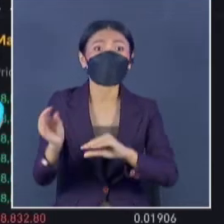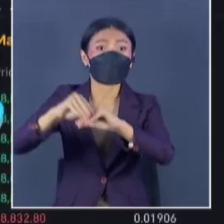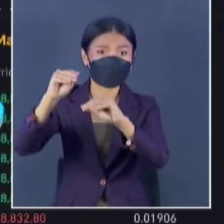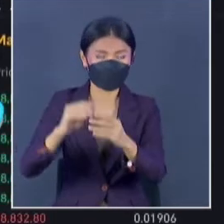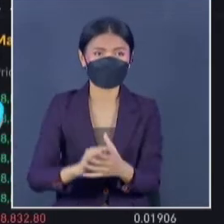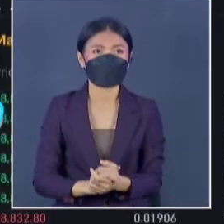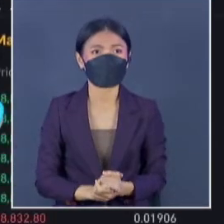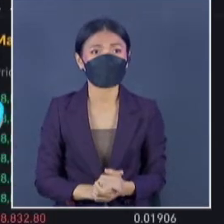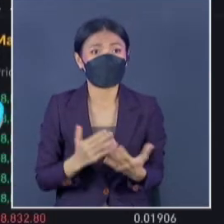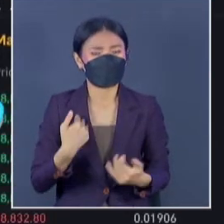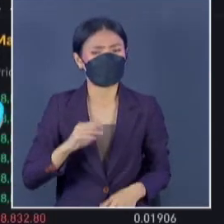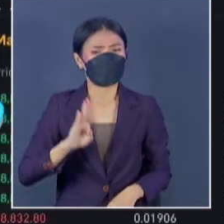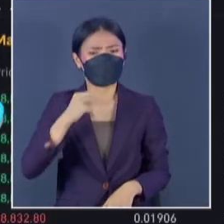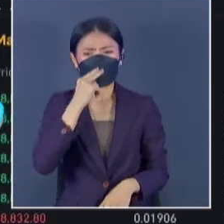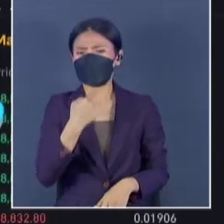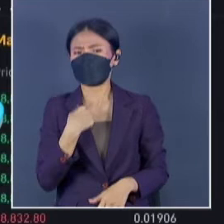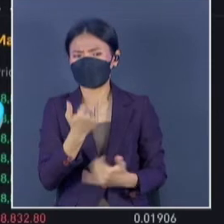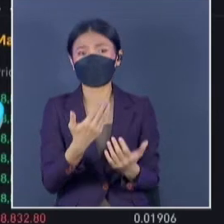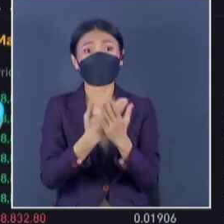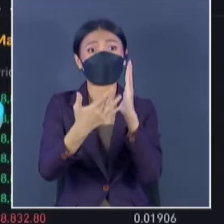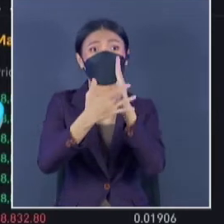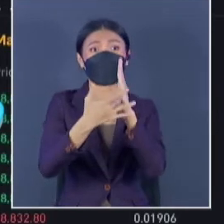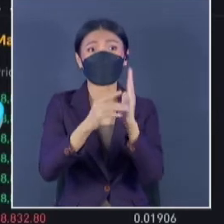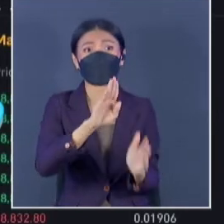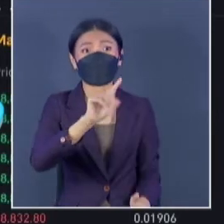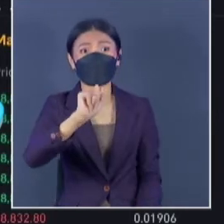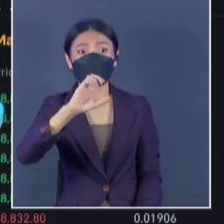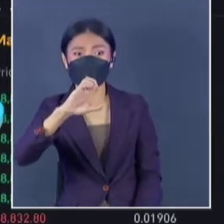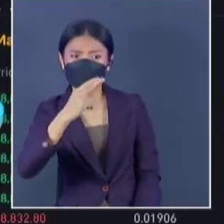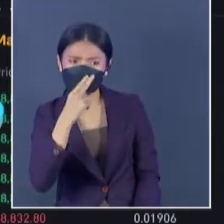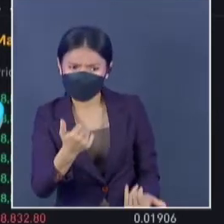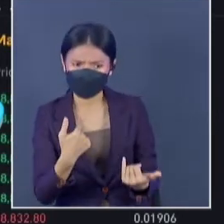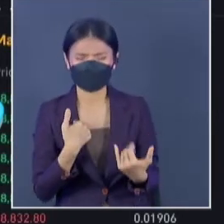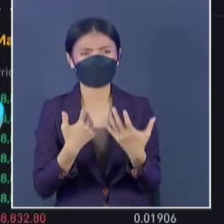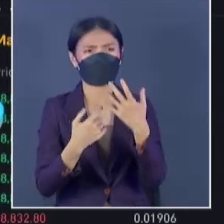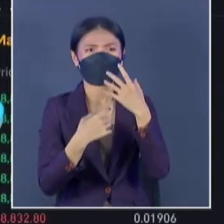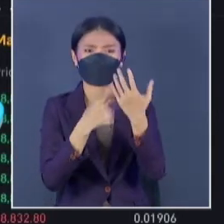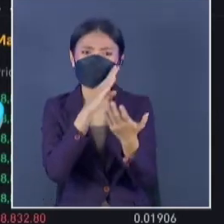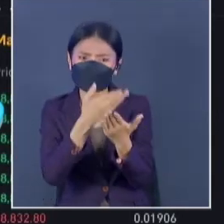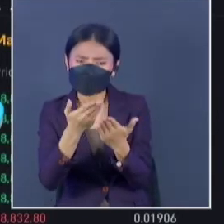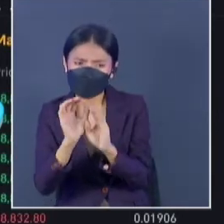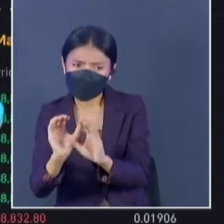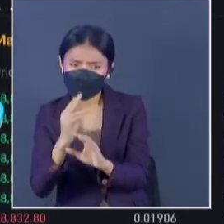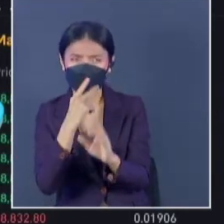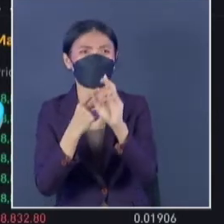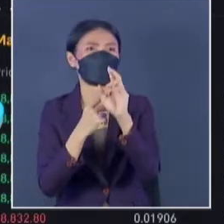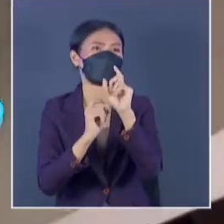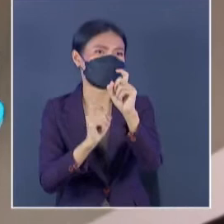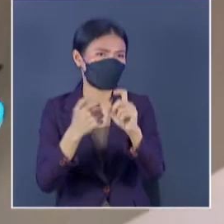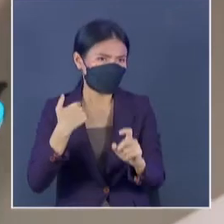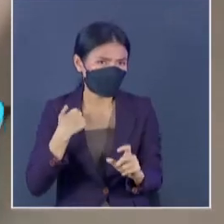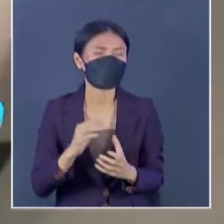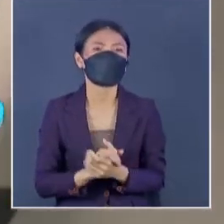ให้ความเห็นว่า Bitcoin ตอนนี้ก็กลายเป็นสินทรัพย์ที่ดูมีความเสี่ยงมากขึ้นจากความเคลื่อนไหวหลายครั้งที่เกิดขึ้นในช่วงไม่กี่เดือนที่ผ่าน